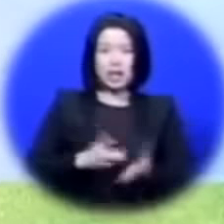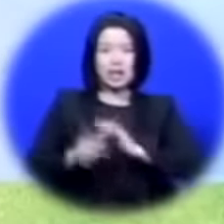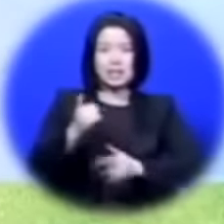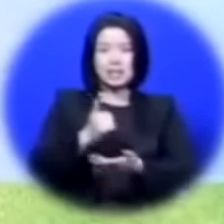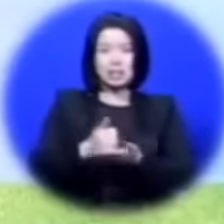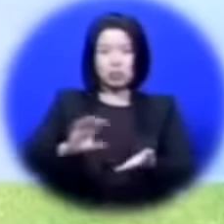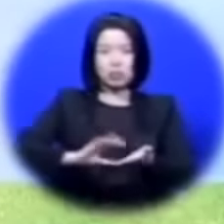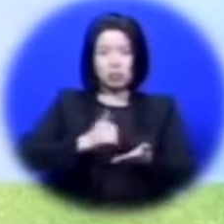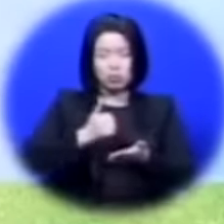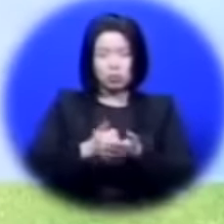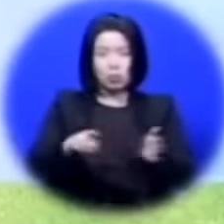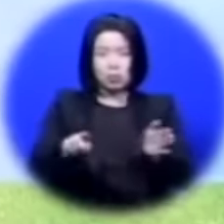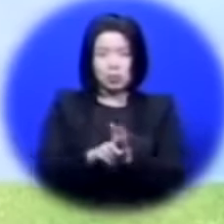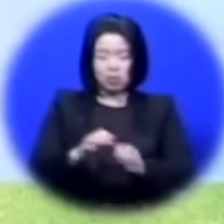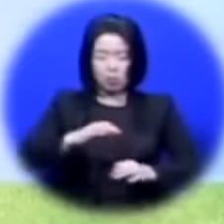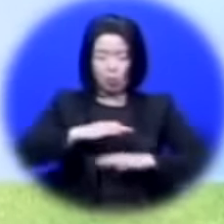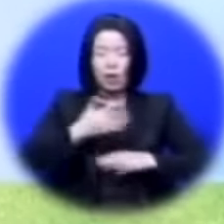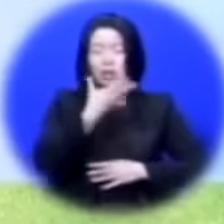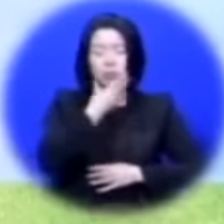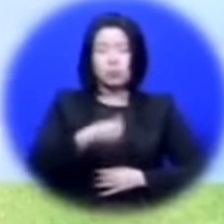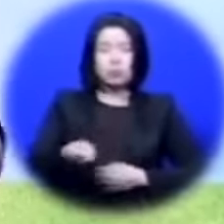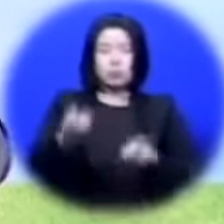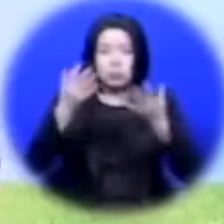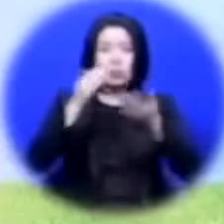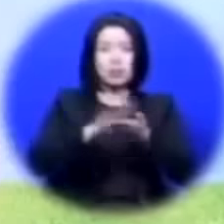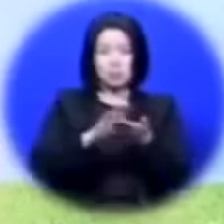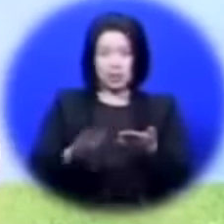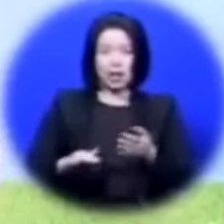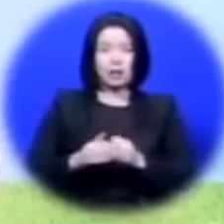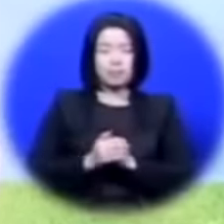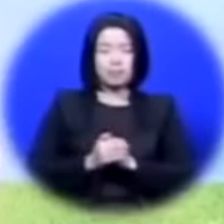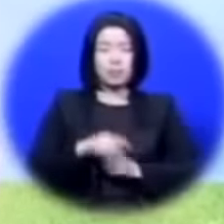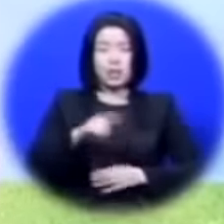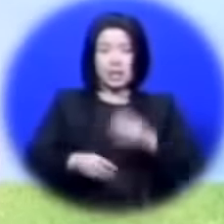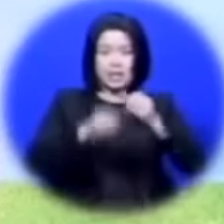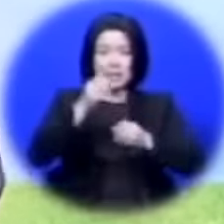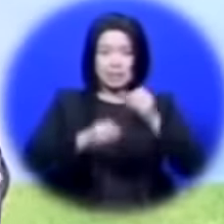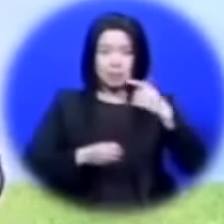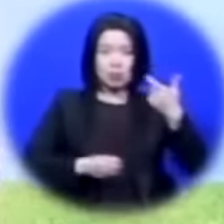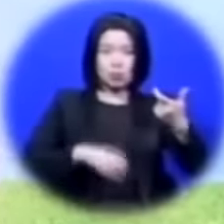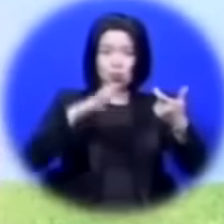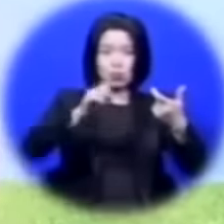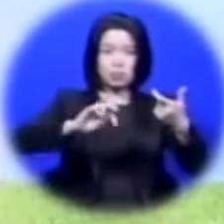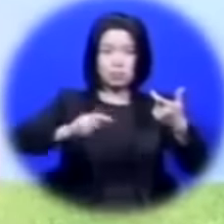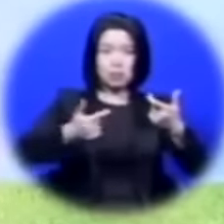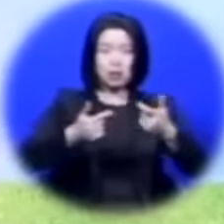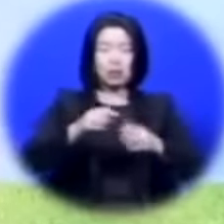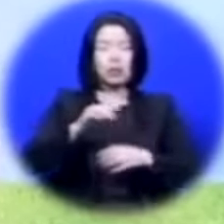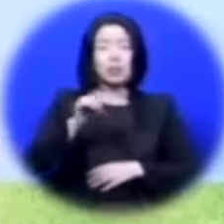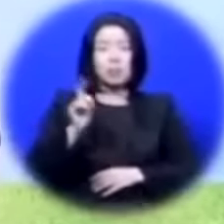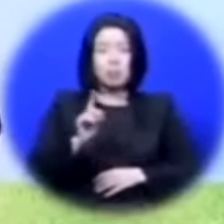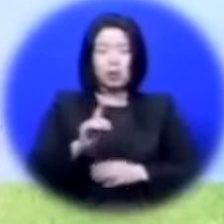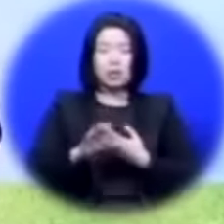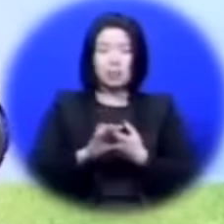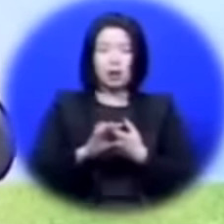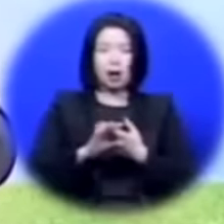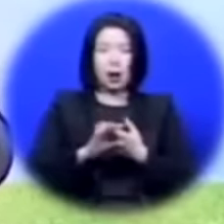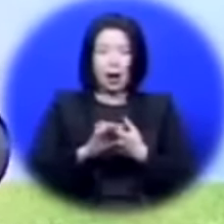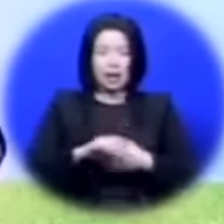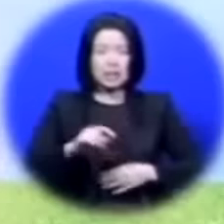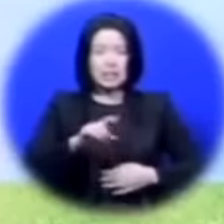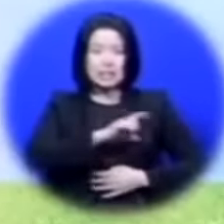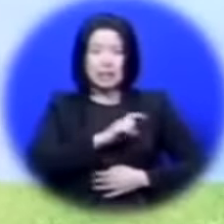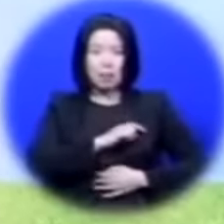믿는 놀라운 축복입니다이 시편 60편을이 시편의 표제가 붙어